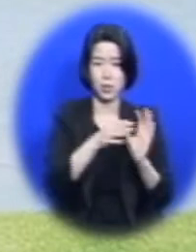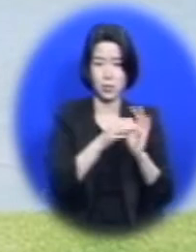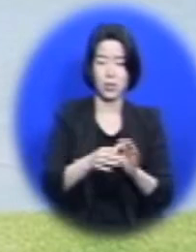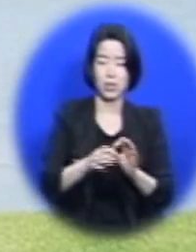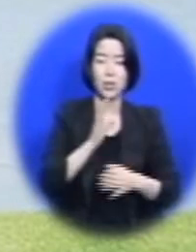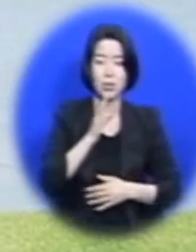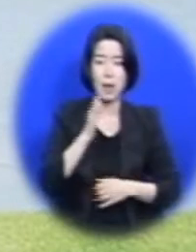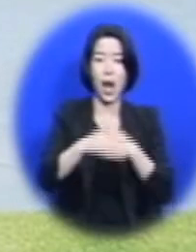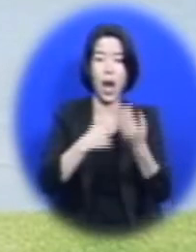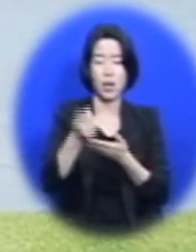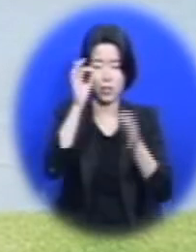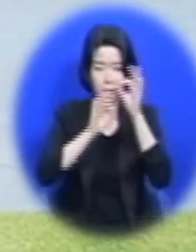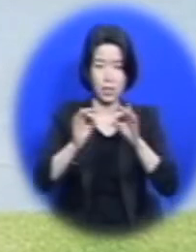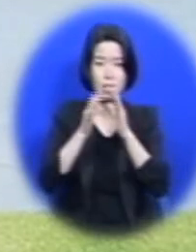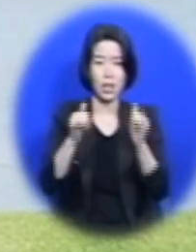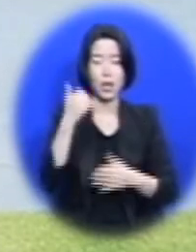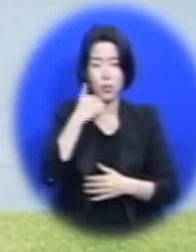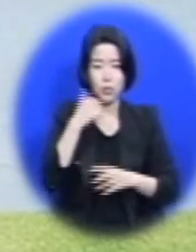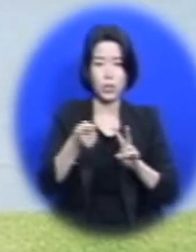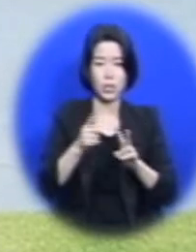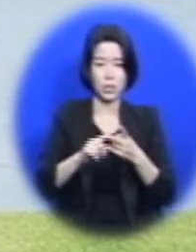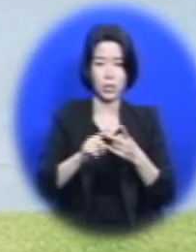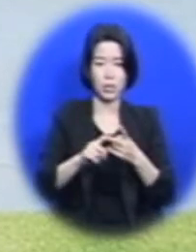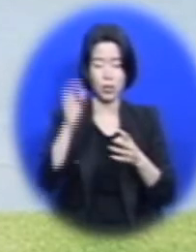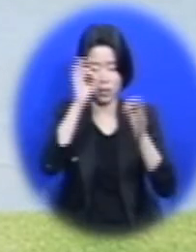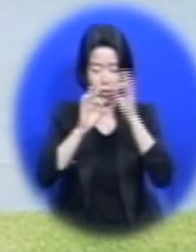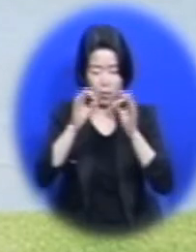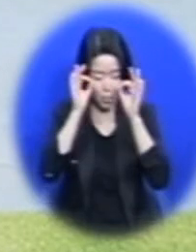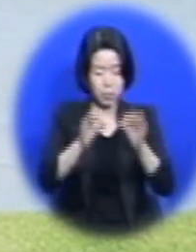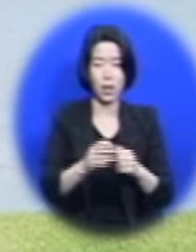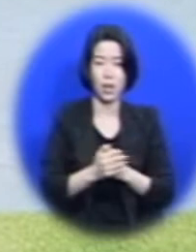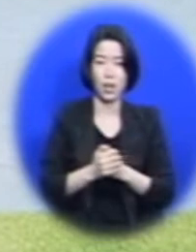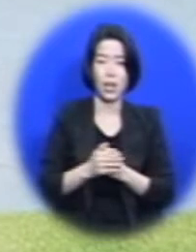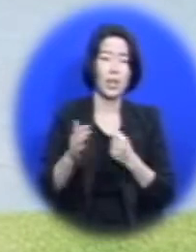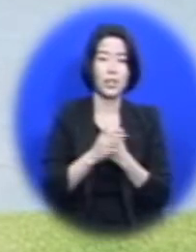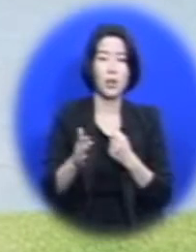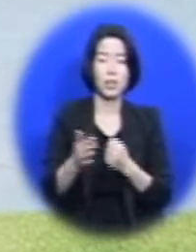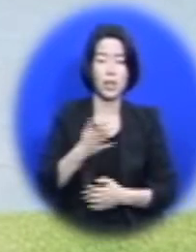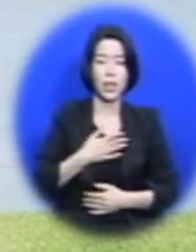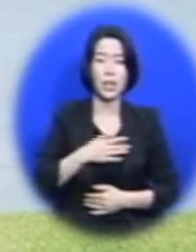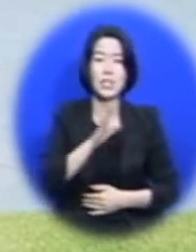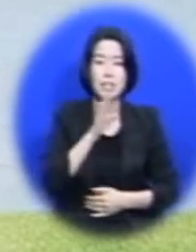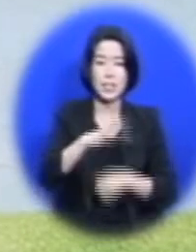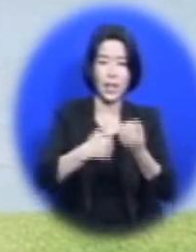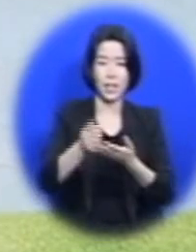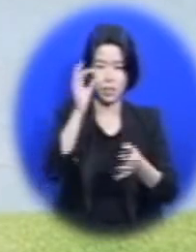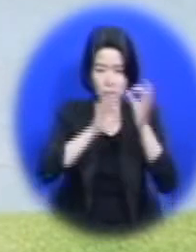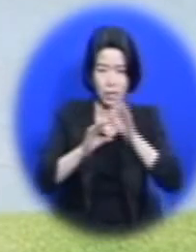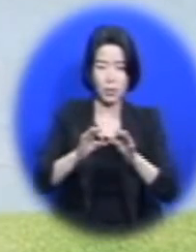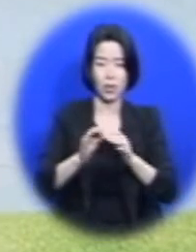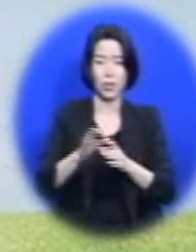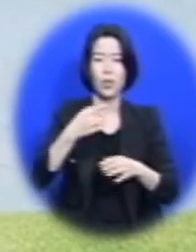정말 하나님을 찾는 자가 누군지를 살펴보신다는 말이에요. 그러니 내가 진짜 하나님을 갈망하고 하나님을